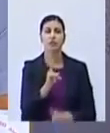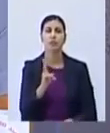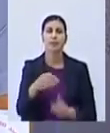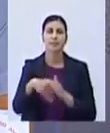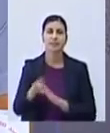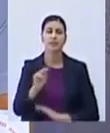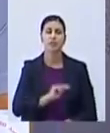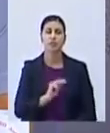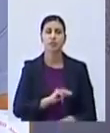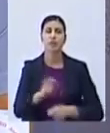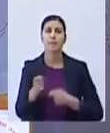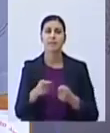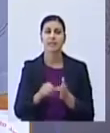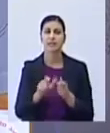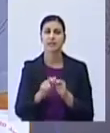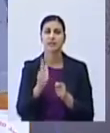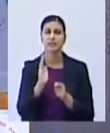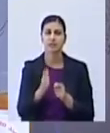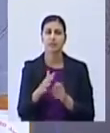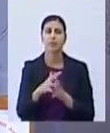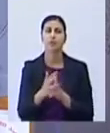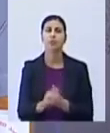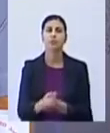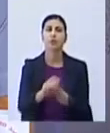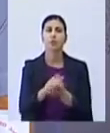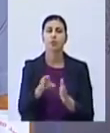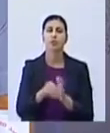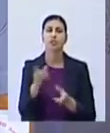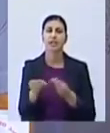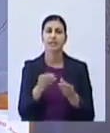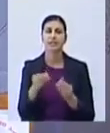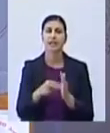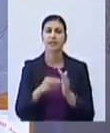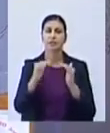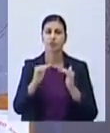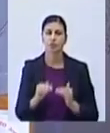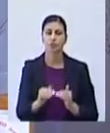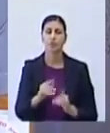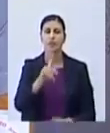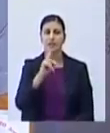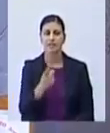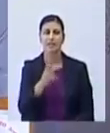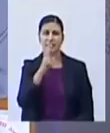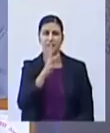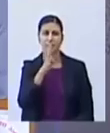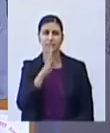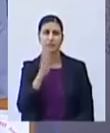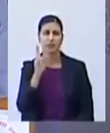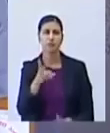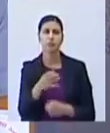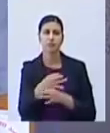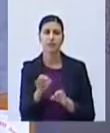წავლენ და იმუშავებენ და ბიზნეს ჩადებენ სოფლის მეურნეობაში და შეუმცირდოთ მათ გადასახადები გარკვეული რაღაცების განმავლობაში თუ ერთი წლის განმავლობაში უნდა